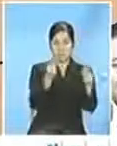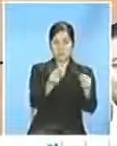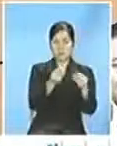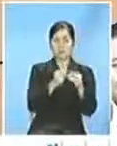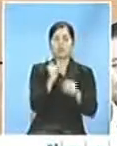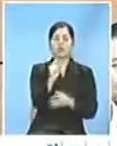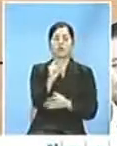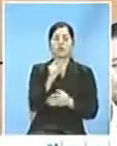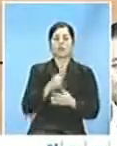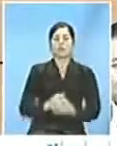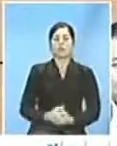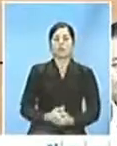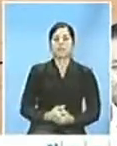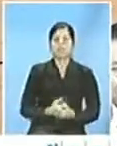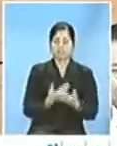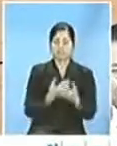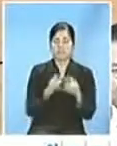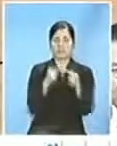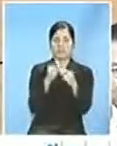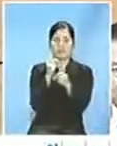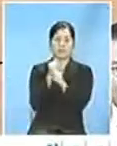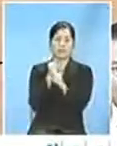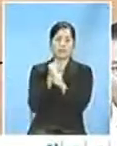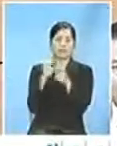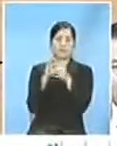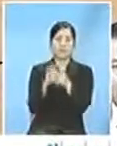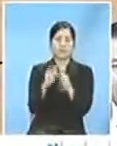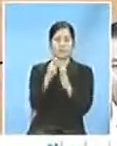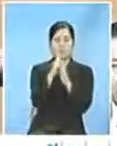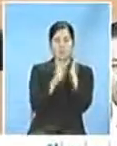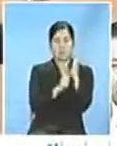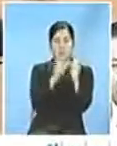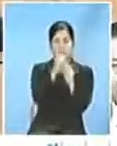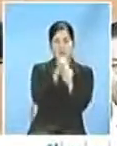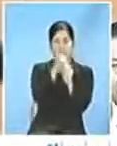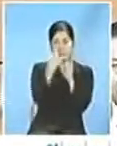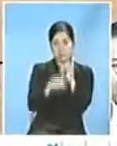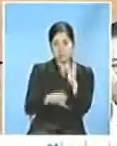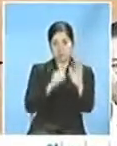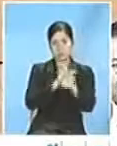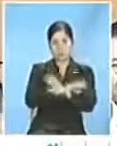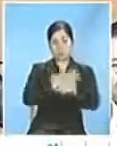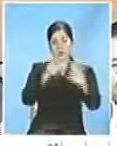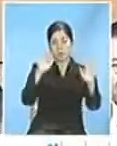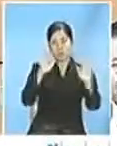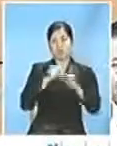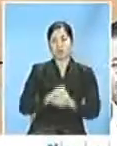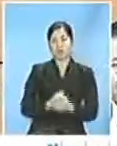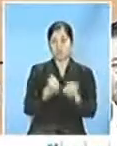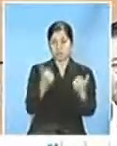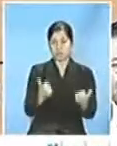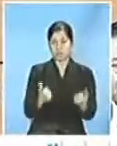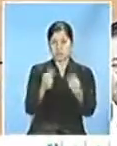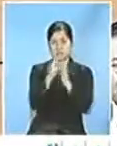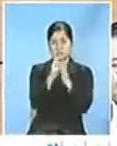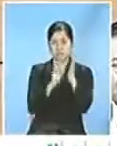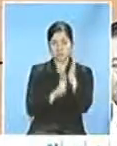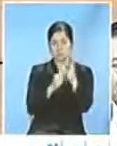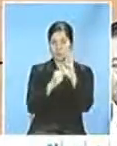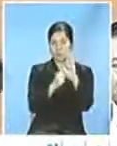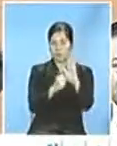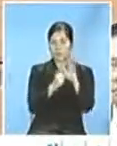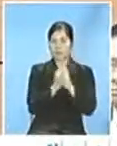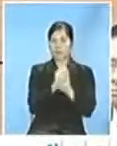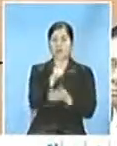ลับมาทำเรื่องกฎหมายนิรโทษกรรมวันนี้กฎหมายของเพื่อนสมาชิกที่เสนอเข้ามา